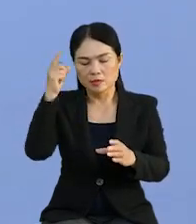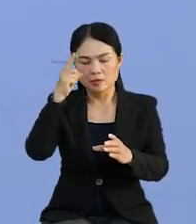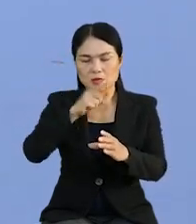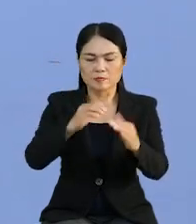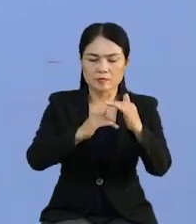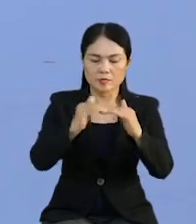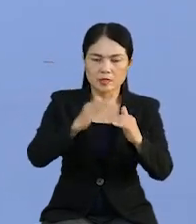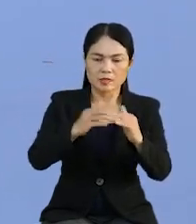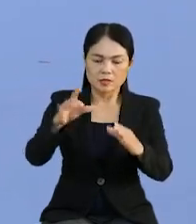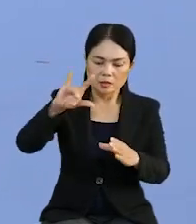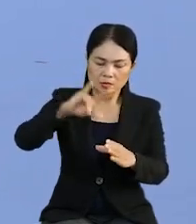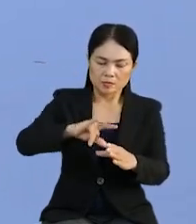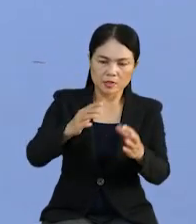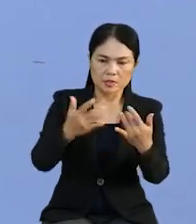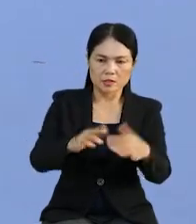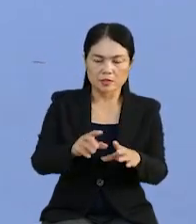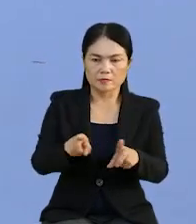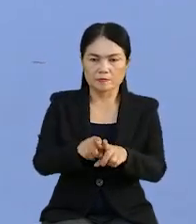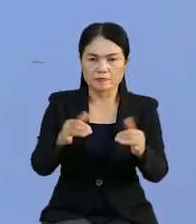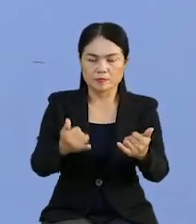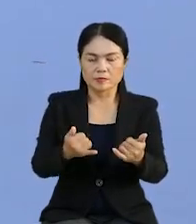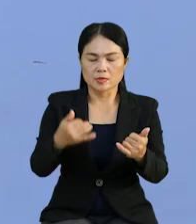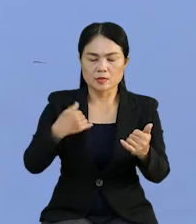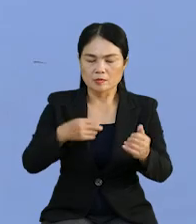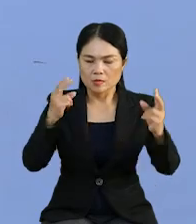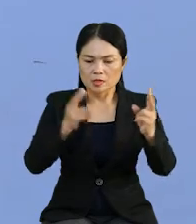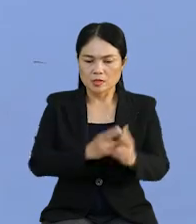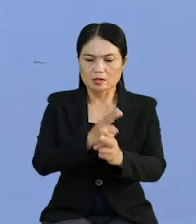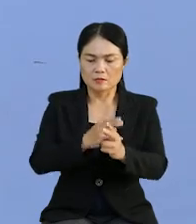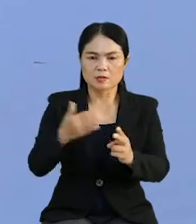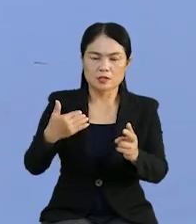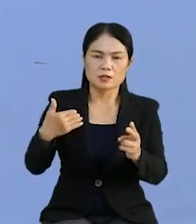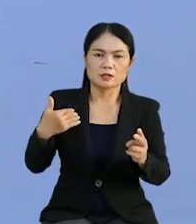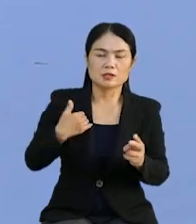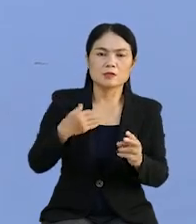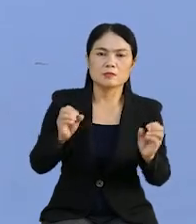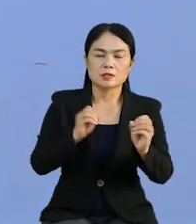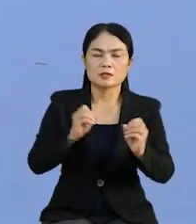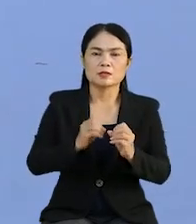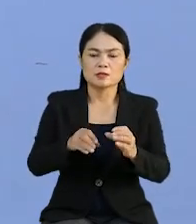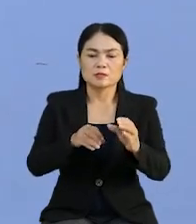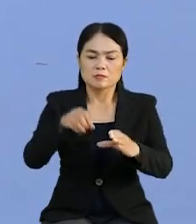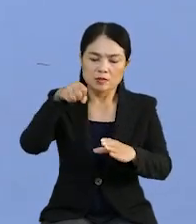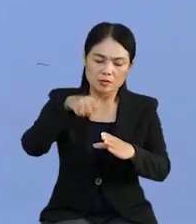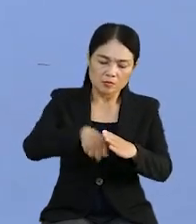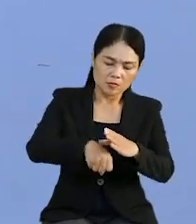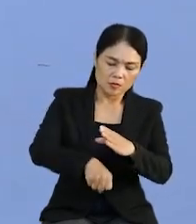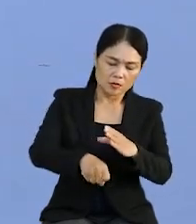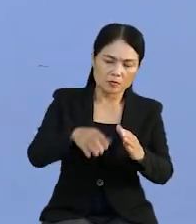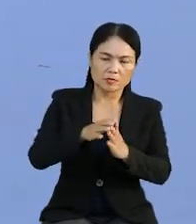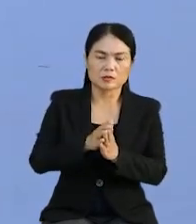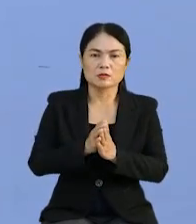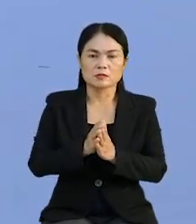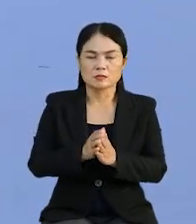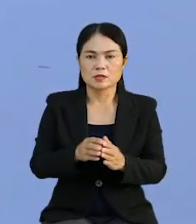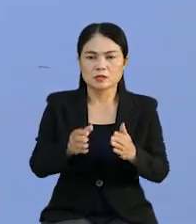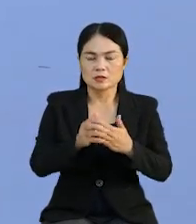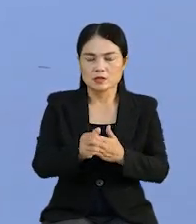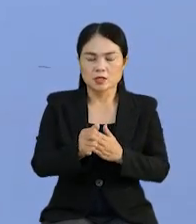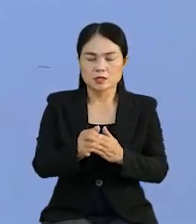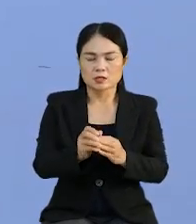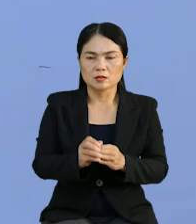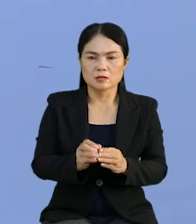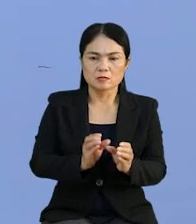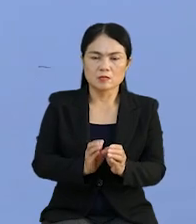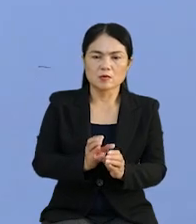สระตัวเปรงหายโดยฉะนั้นเกเมียนกาปรองประยัดมันเอากาบกนี้จิโรหัวนอมเอาเปรงก